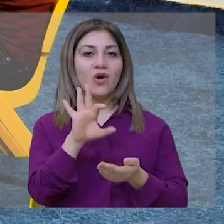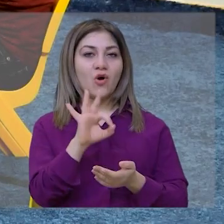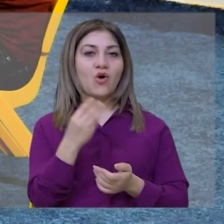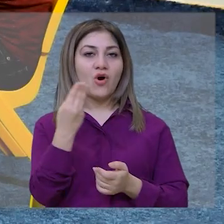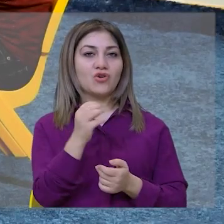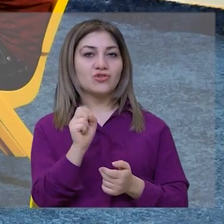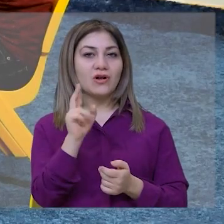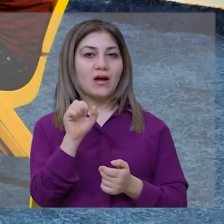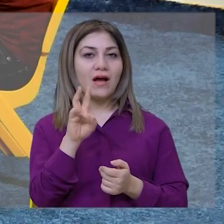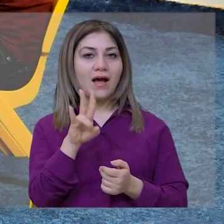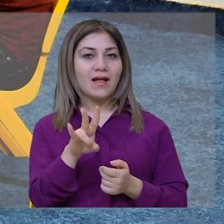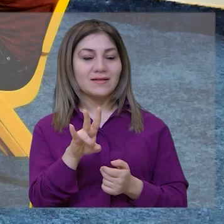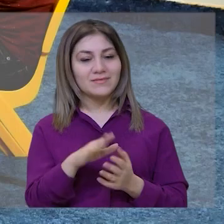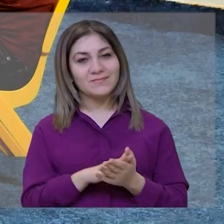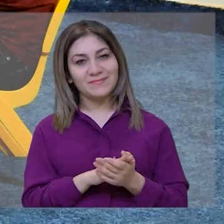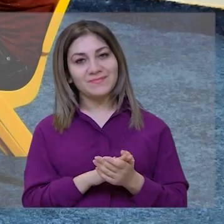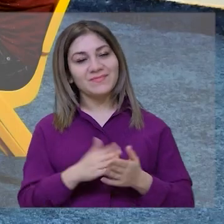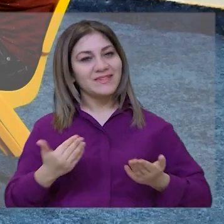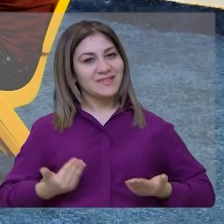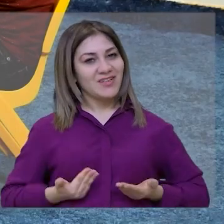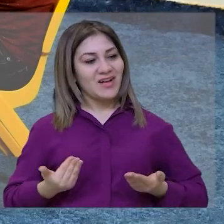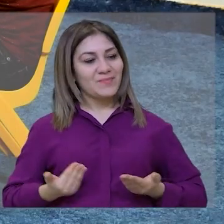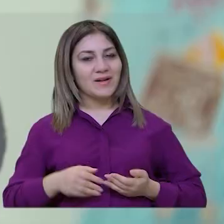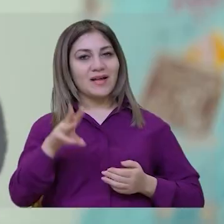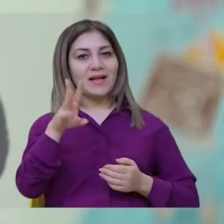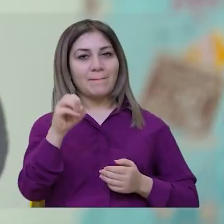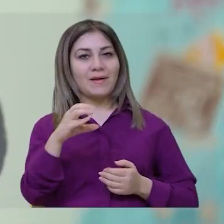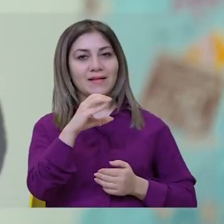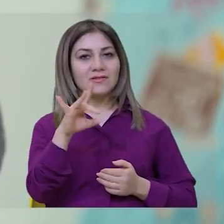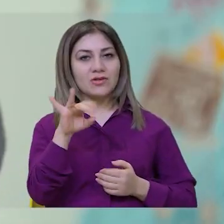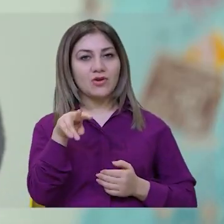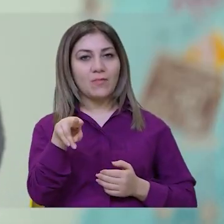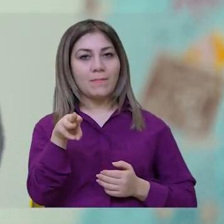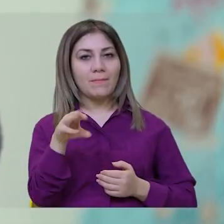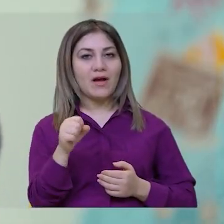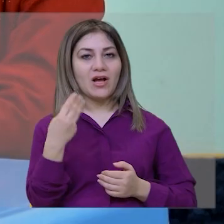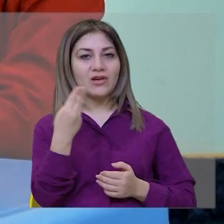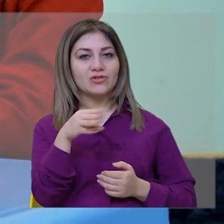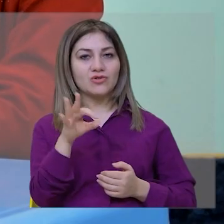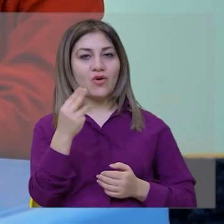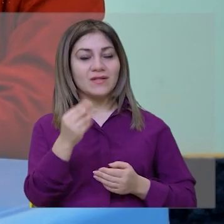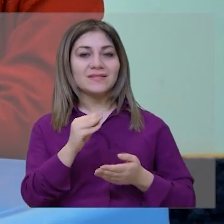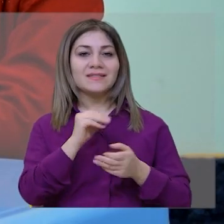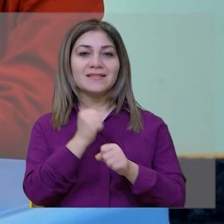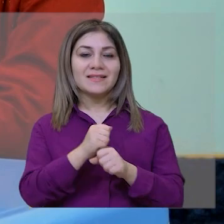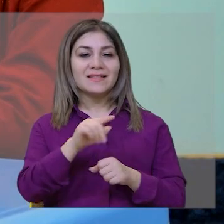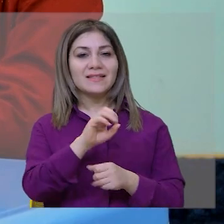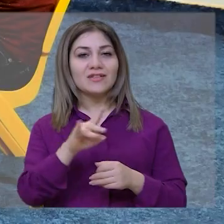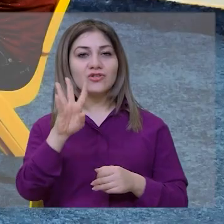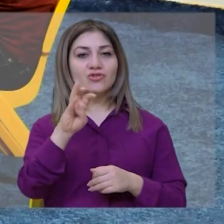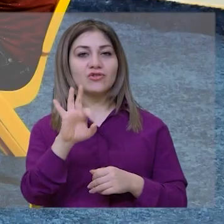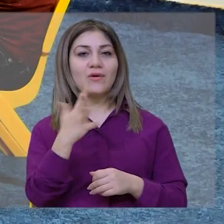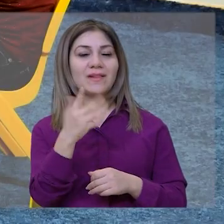որտեղ։ Օշական գյուղում։ Կեցեք, երեխաներ, Մեսրոպ Մաշտոցը տառերը ստեղծել է որ թվականին։ 4005